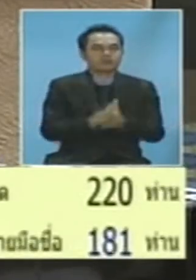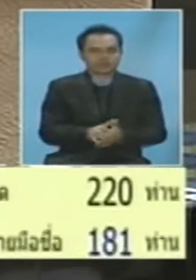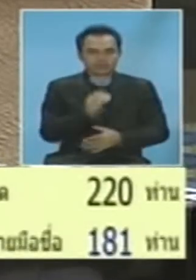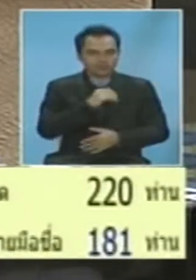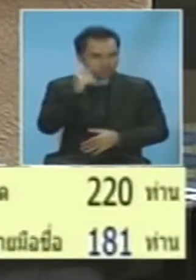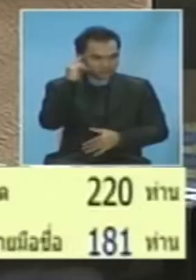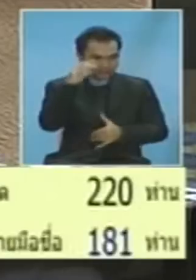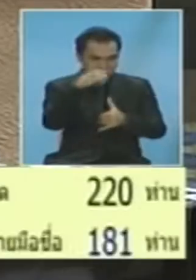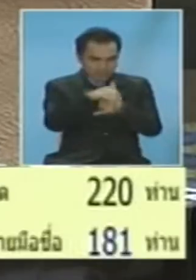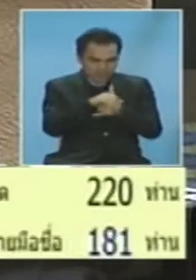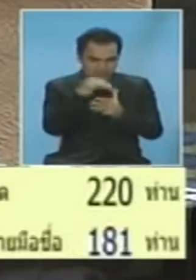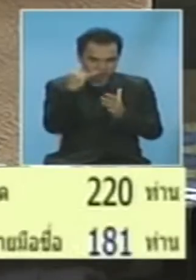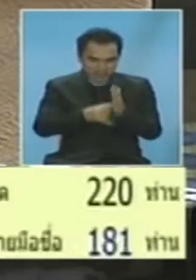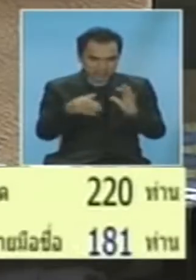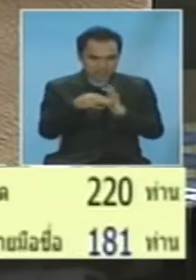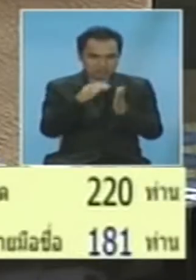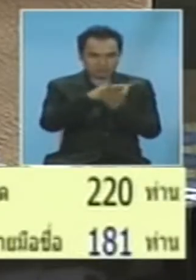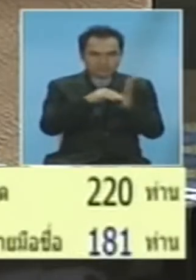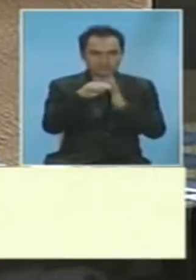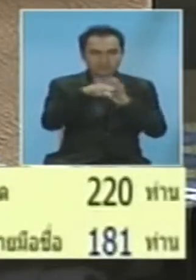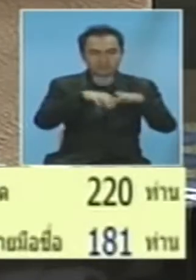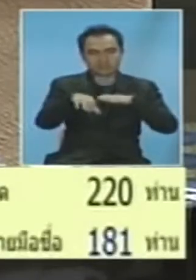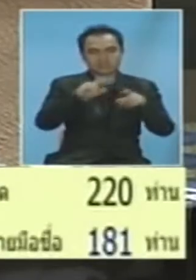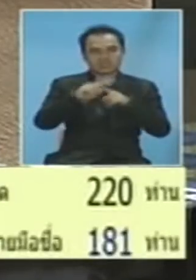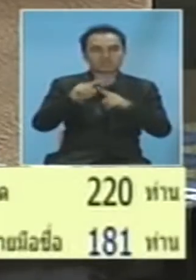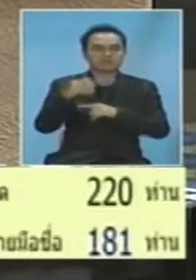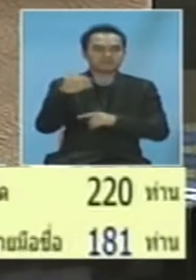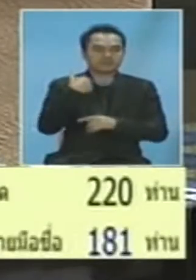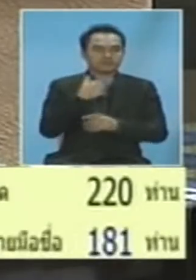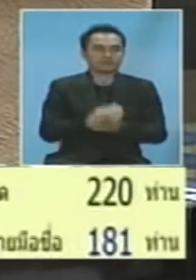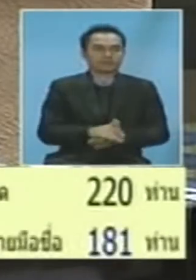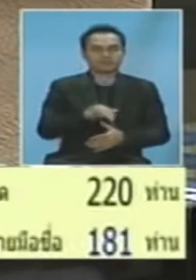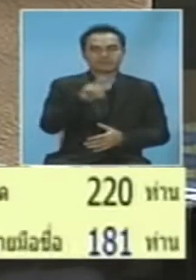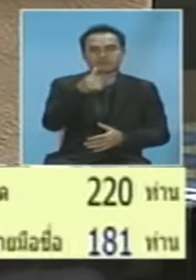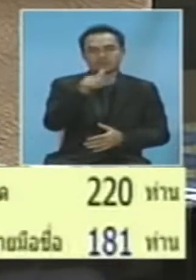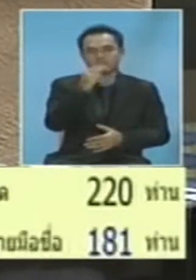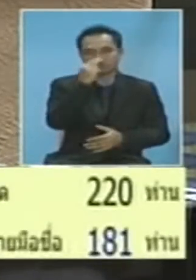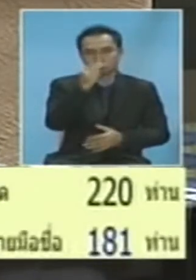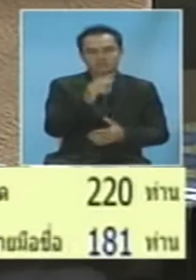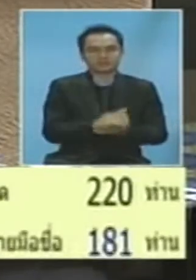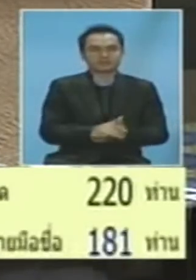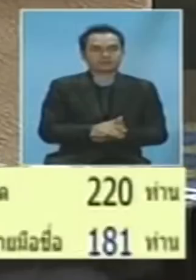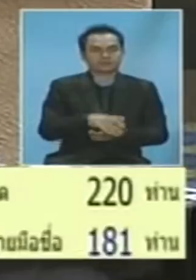จริตเชิงนโยบายที่กระผมอาจจะกล่าวได้ว่า